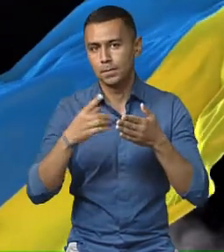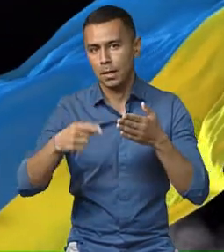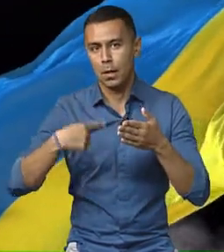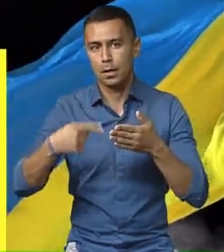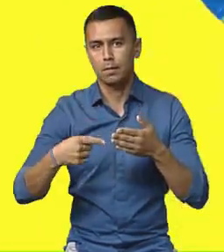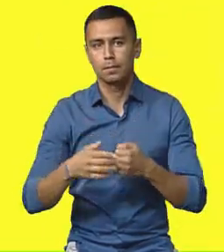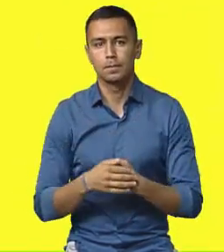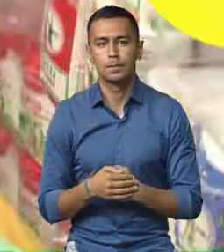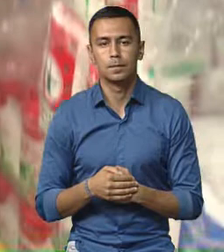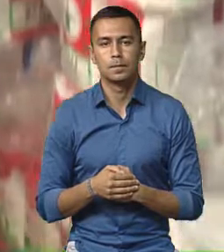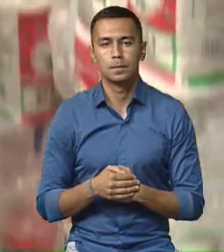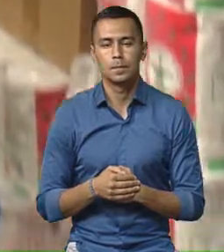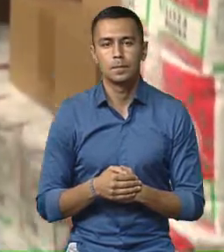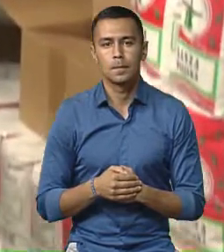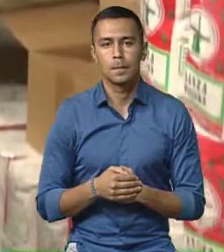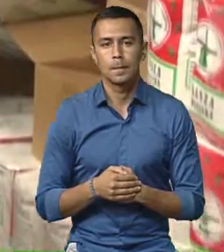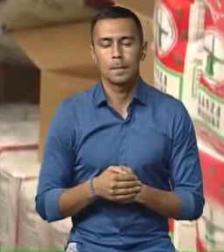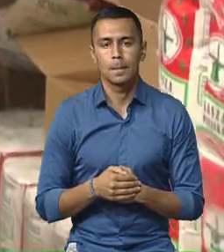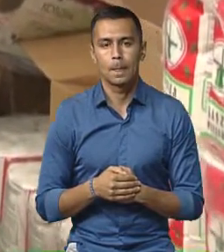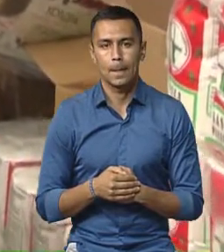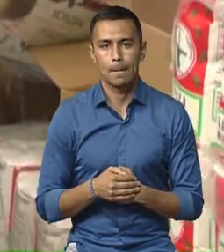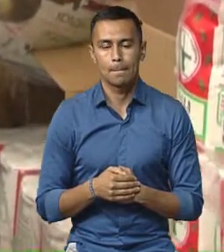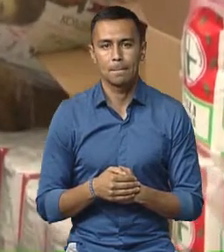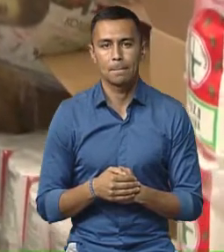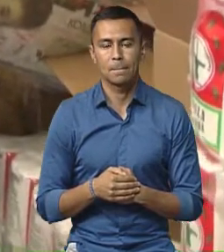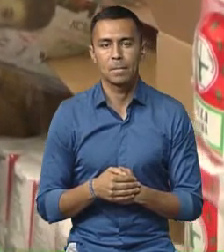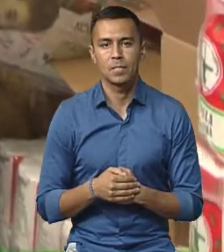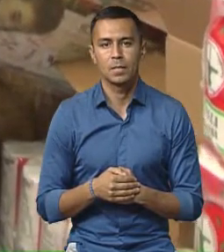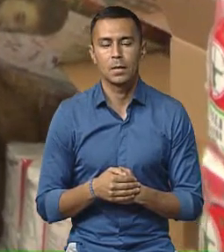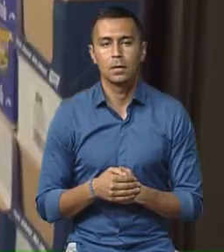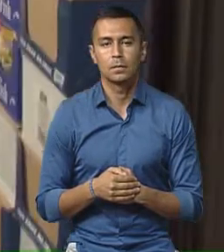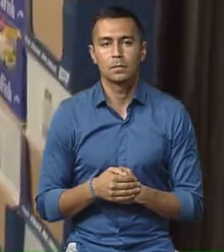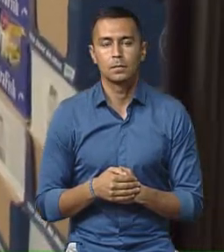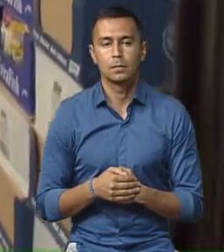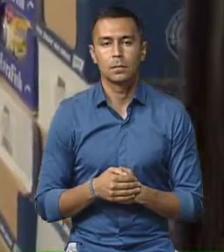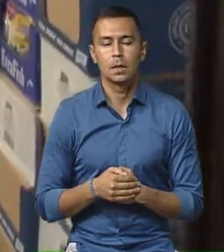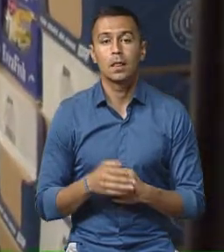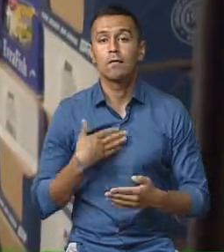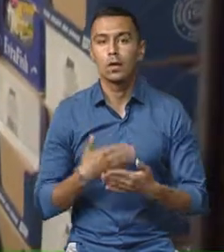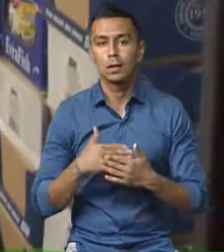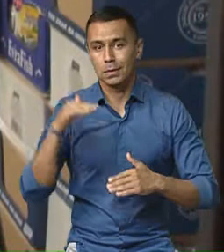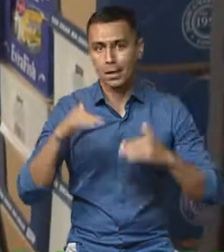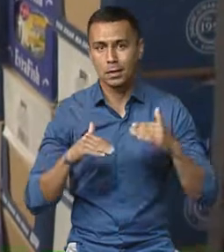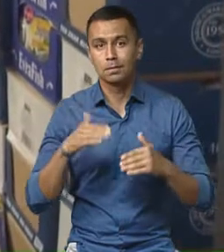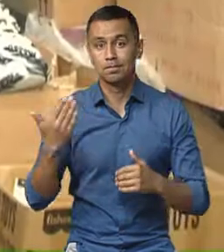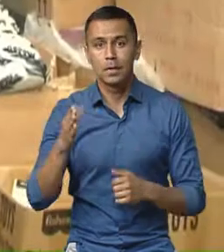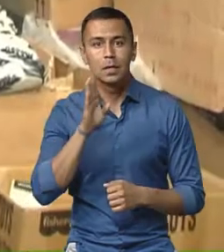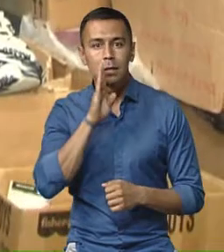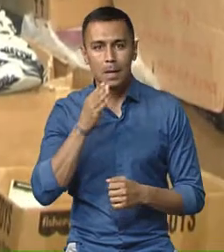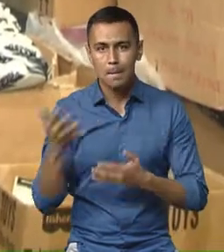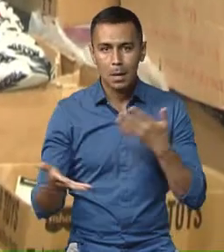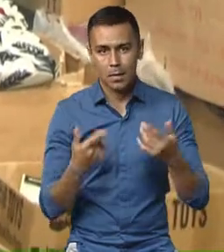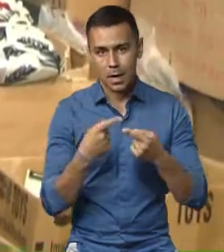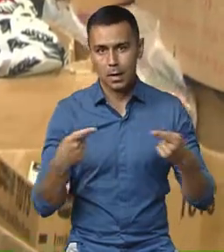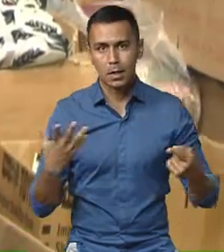Ой, де я, мане, клас. На волонтерському складі Тамара Яніна перебирає